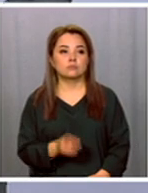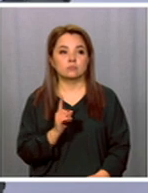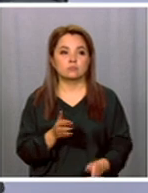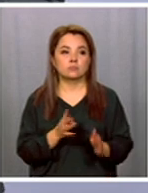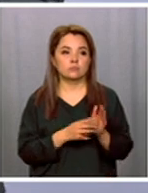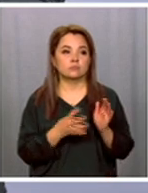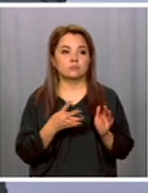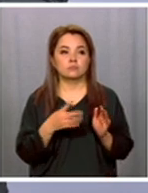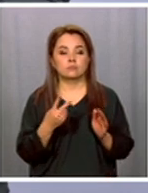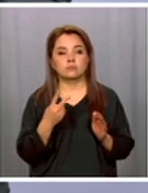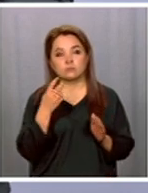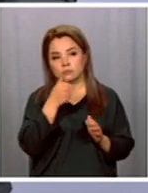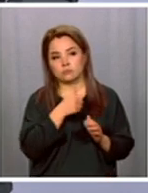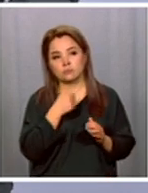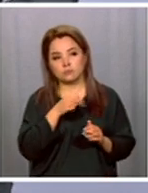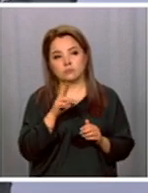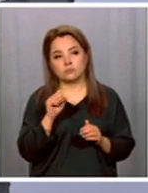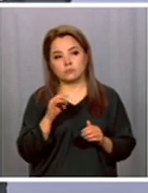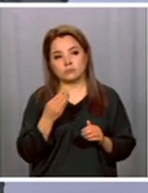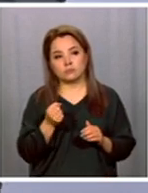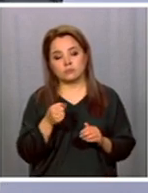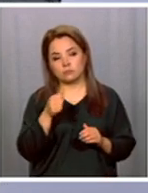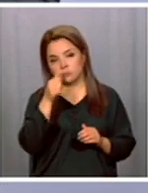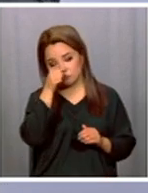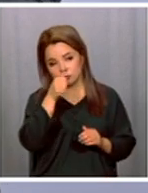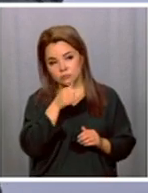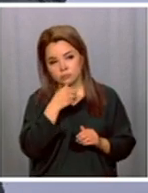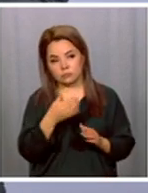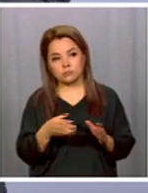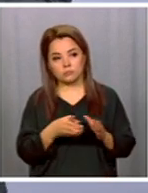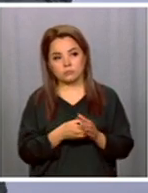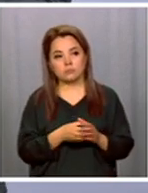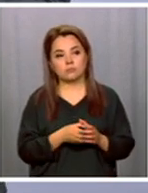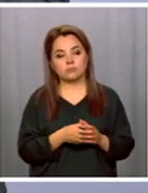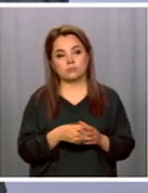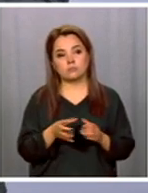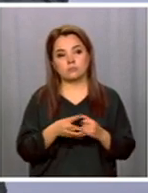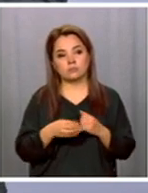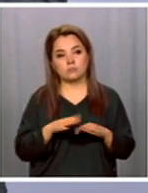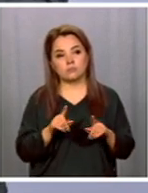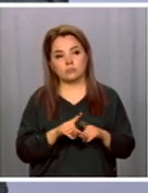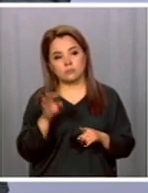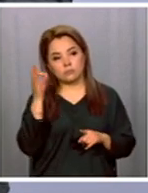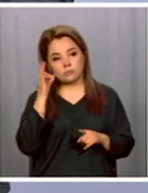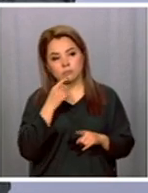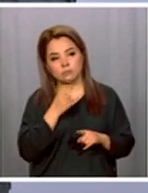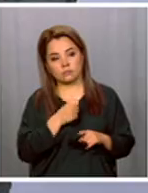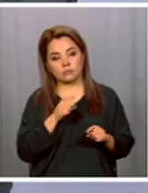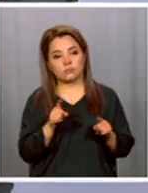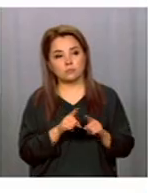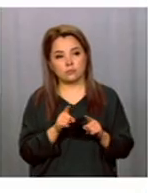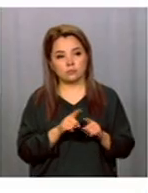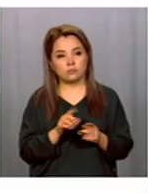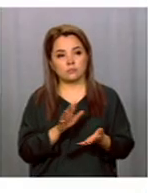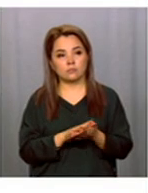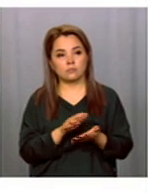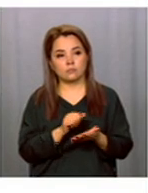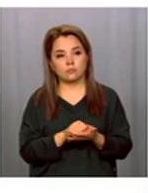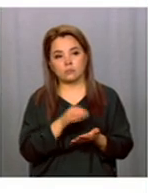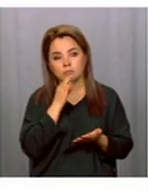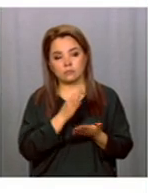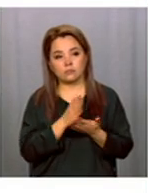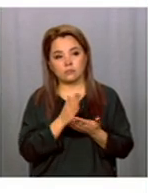1942 жылы қараша айында кеңес әскерлері Сталинград түбінде де неміс әскерлерін талқандаған еді,